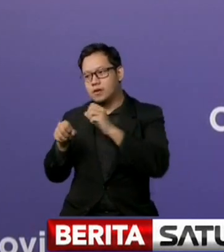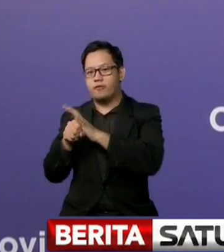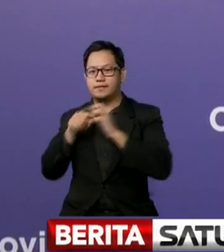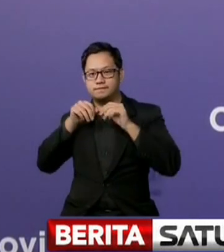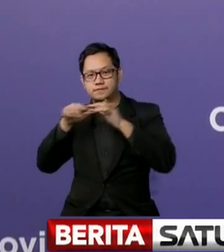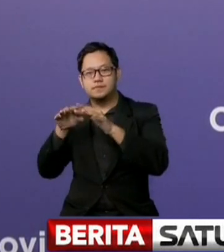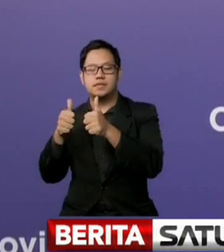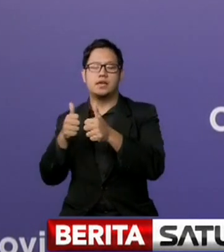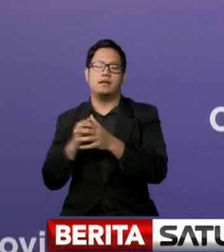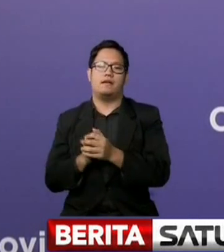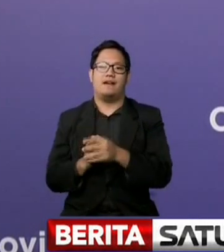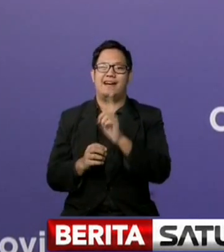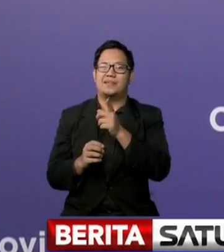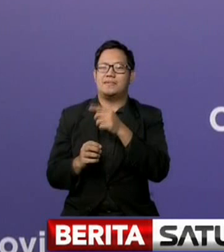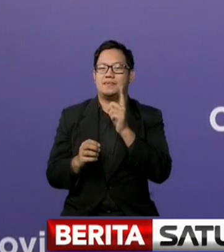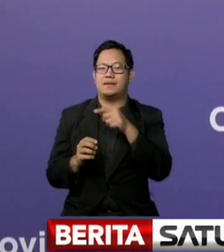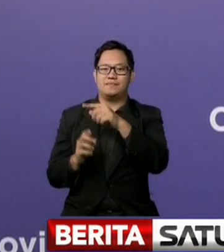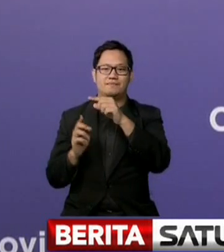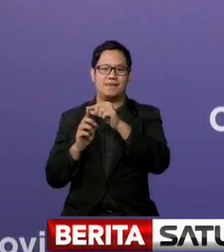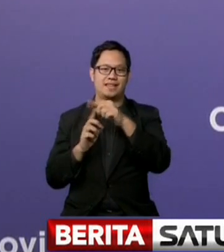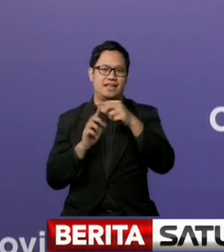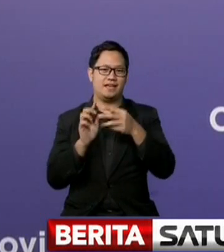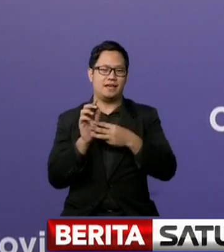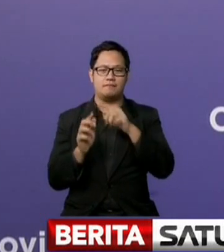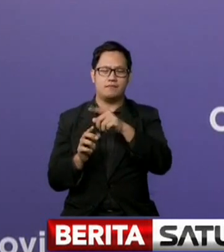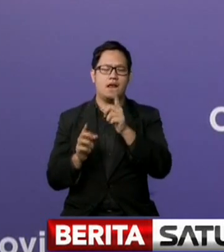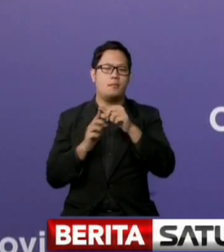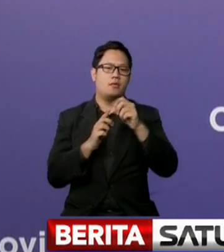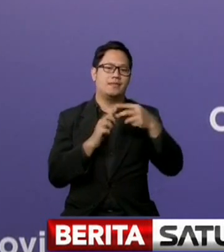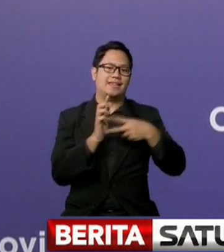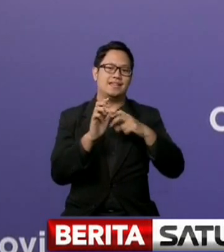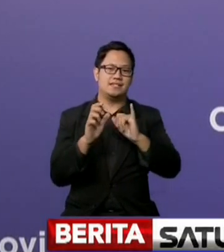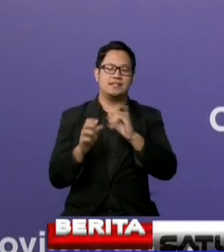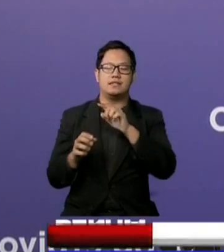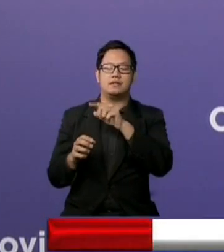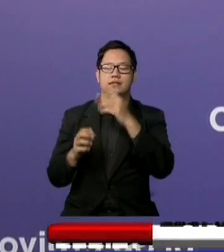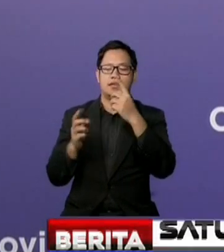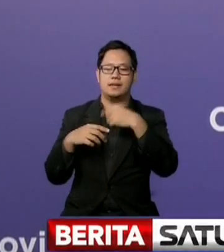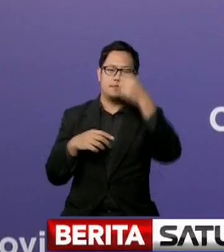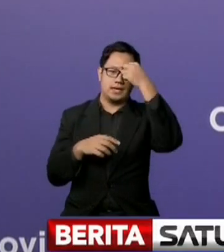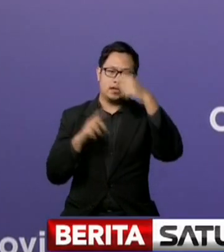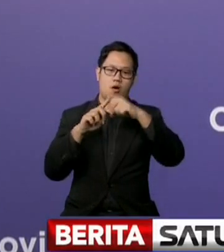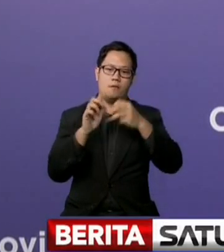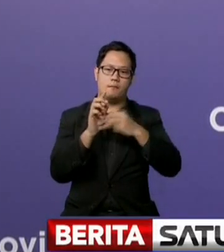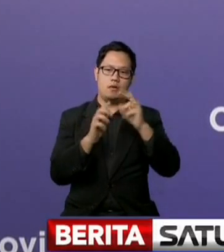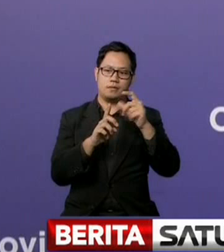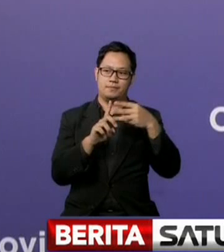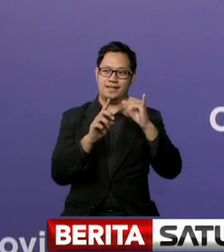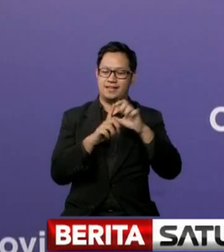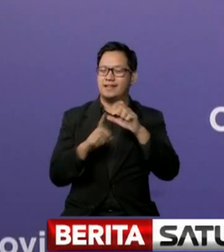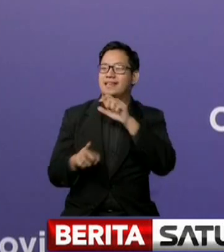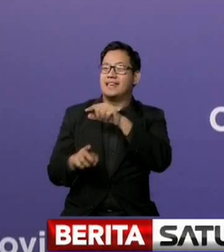19 sebab PTM ini sangat berpotensi menjadi penyakit penyerta atau komorbid dan ini yang menyebabkan